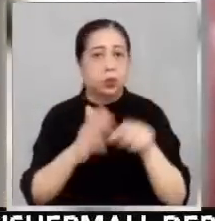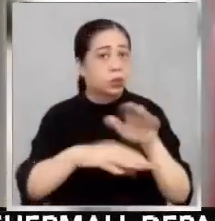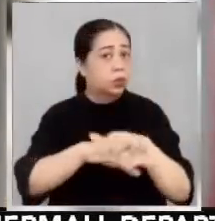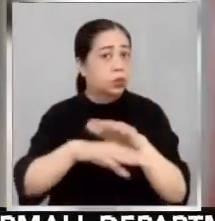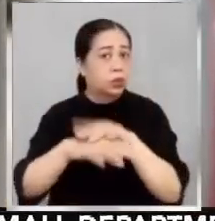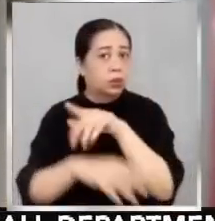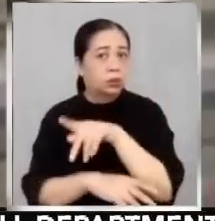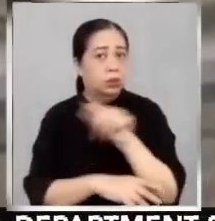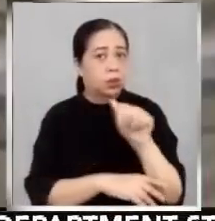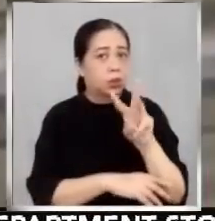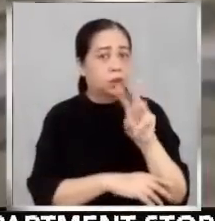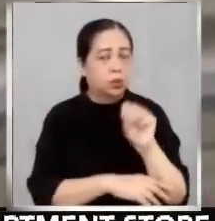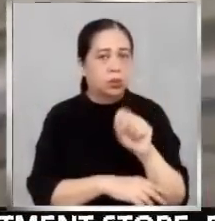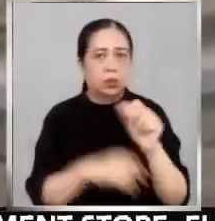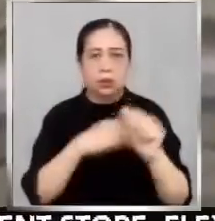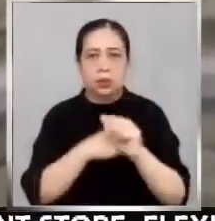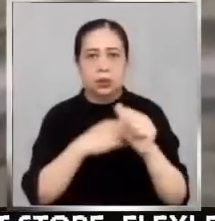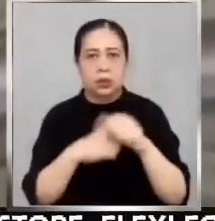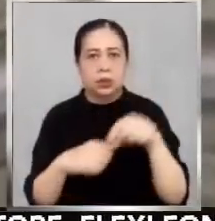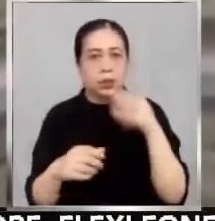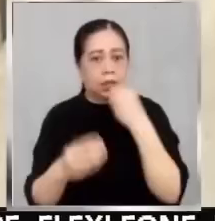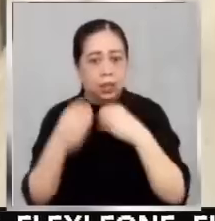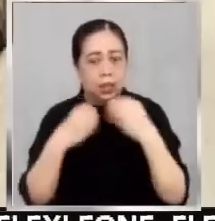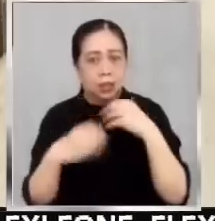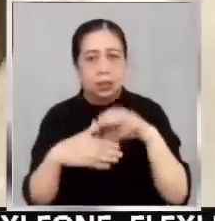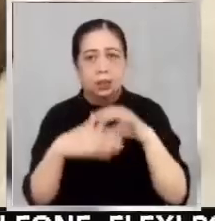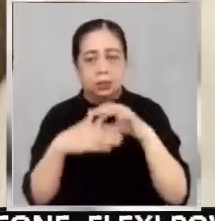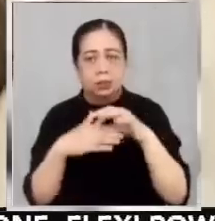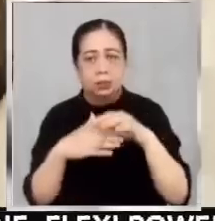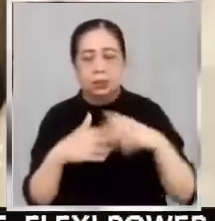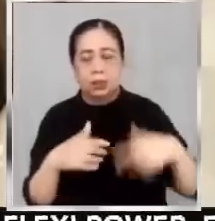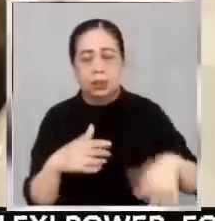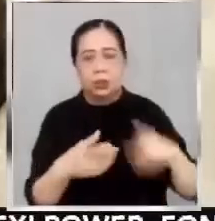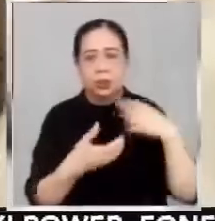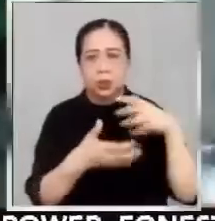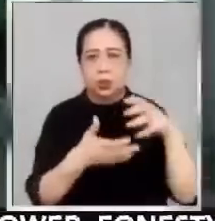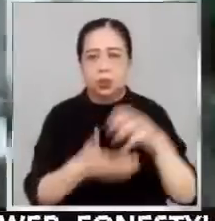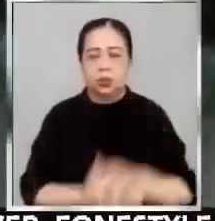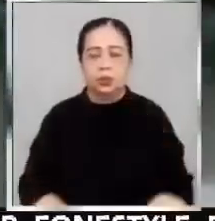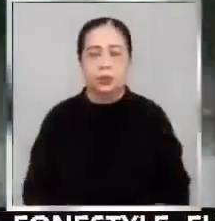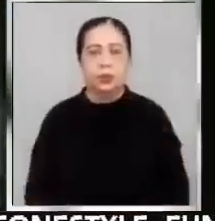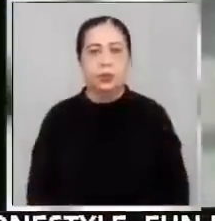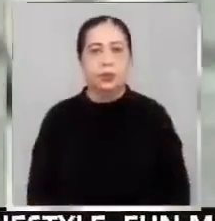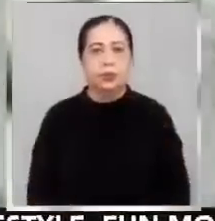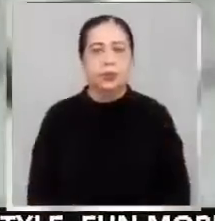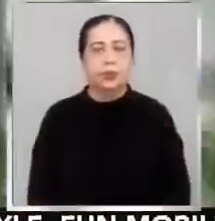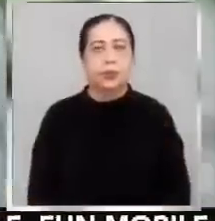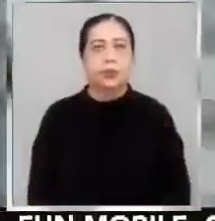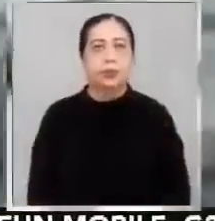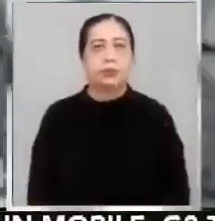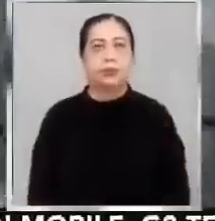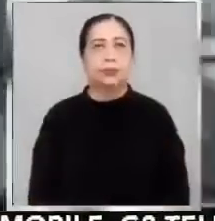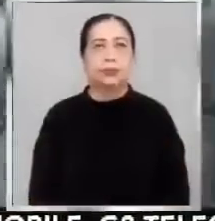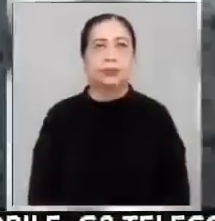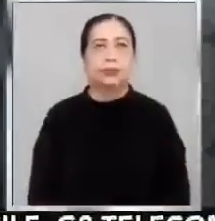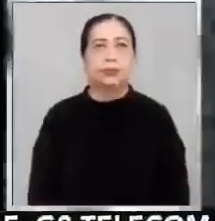sa public health ang pagkain ng karne ng aso. Para sa GMA Integrated News, Dano Tingkungko, nakatutok 24 oras.